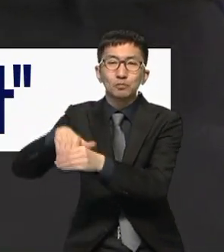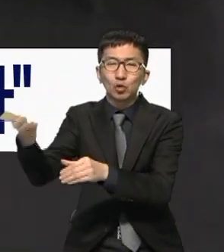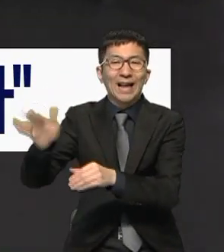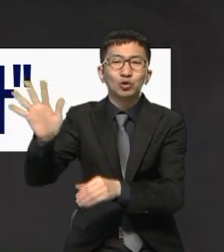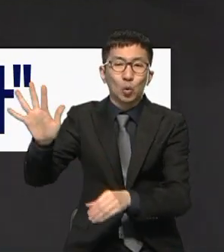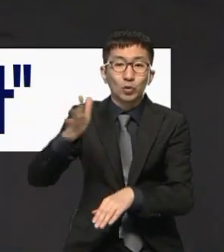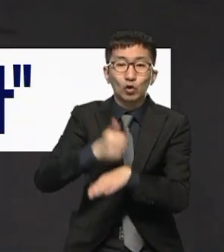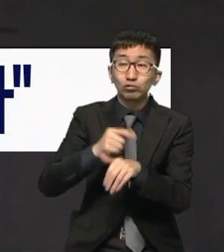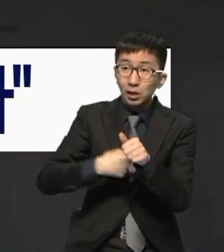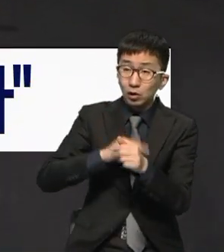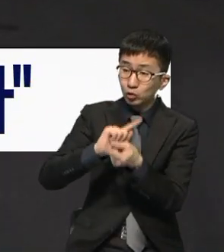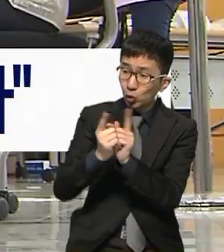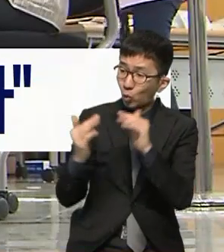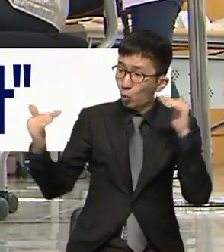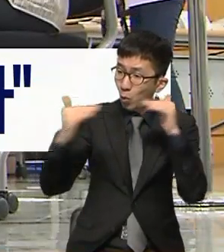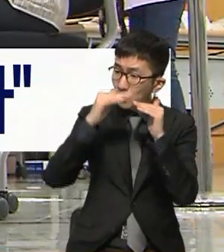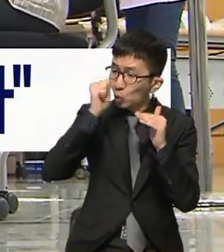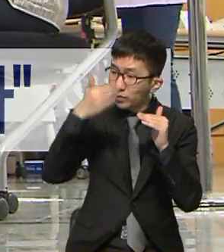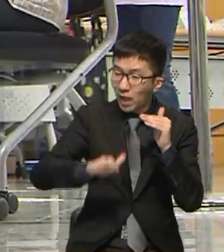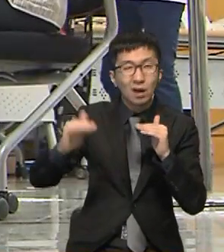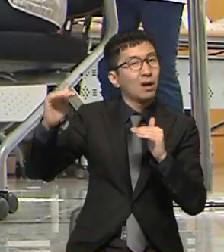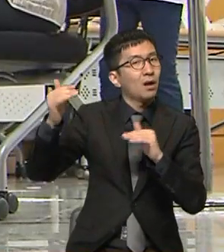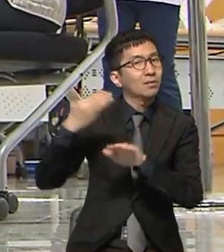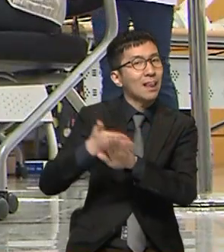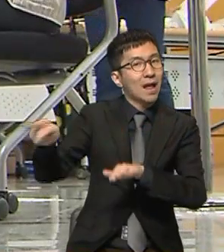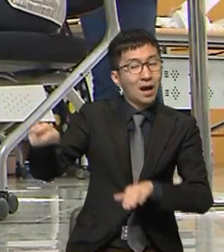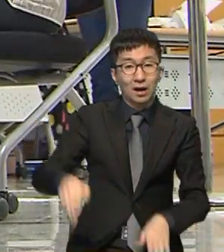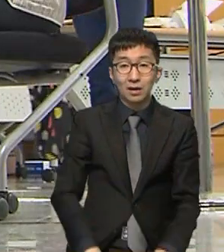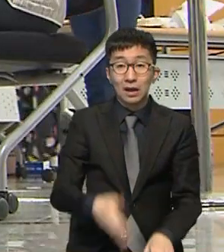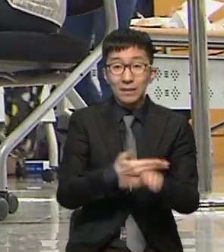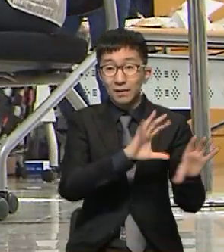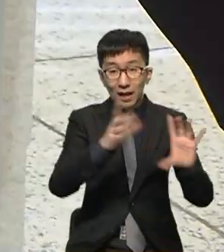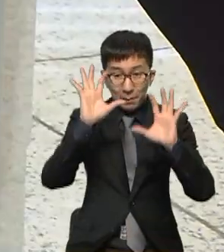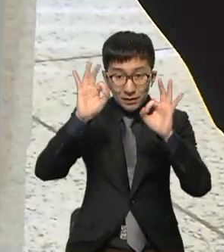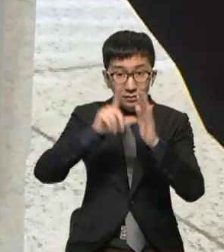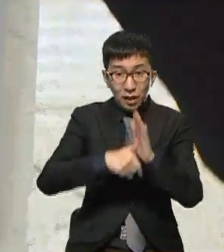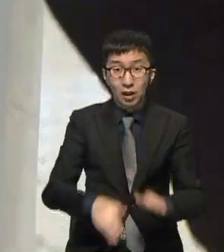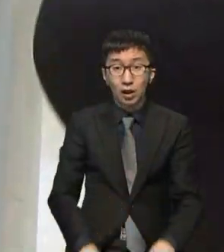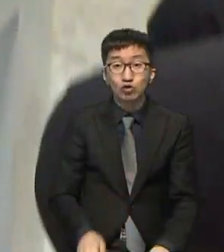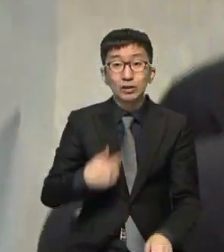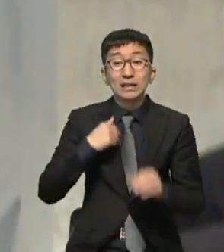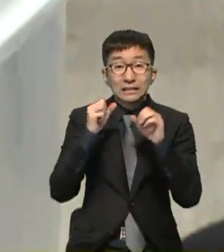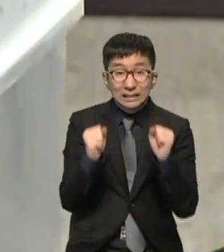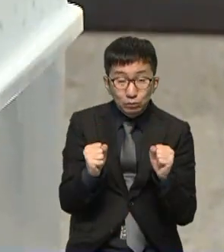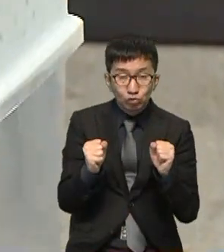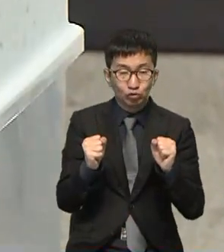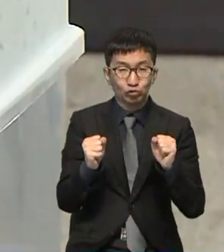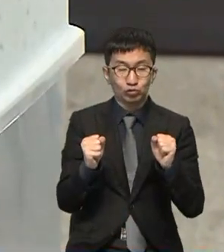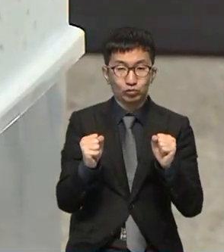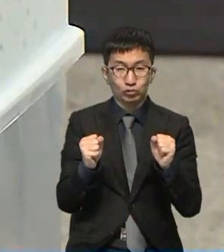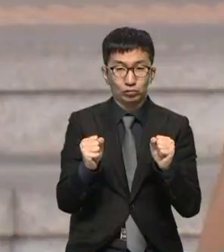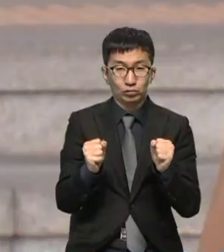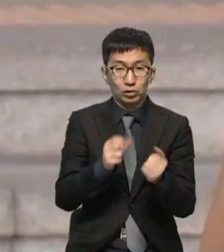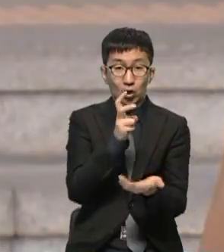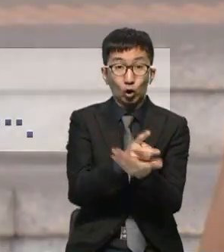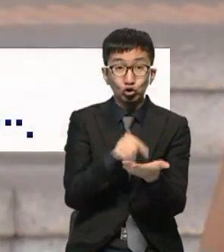원칙에 맞지 않는다는 겁니다. 다른 나라들과 달리 의무 거주 기간 요건이 없다는 이유도